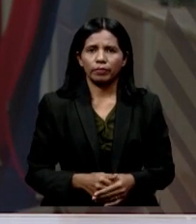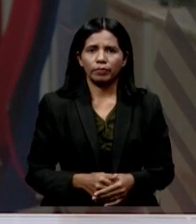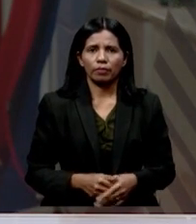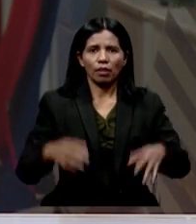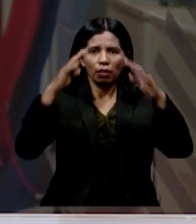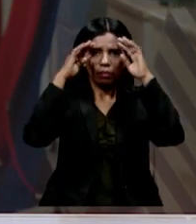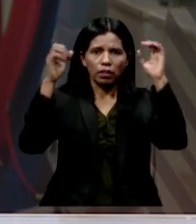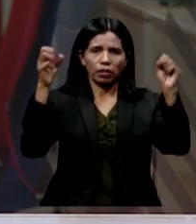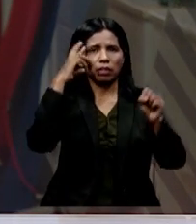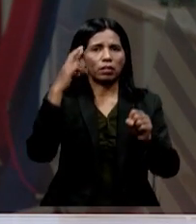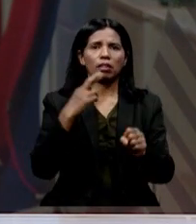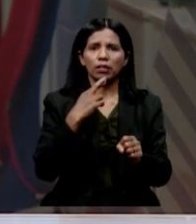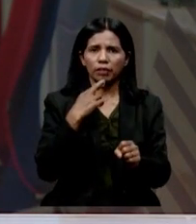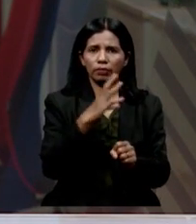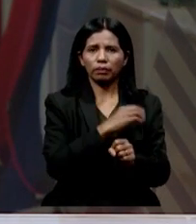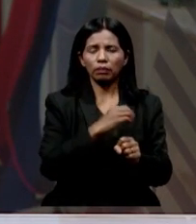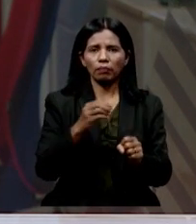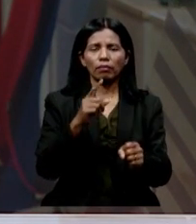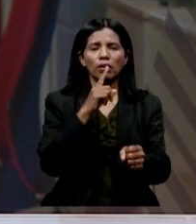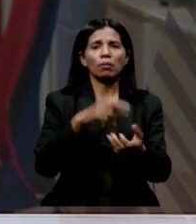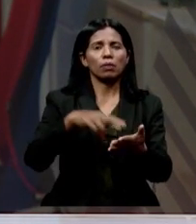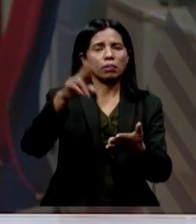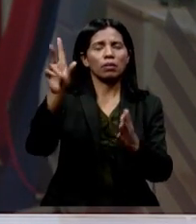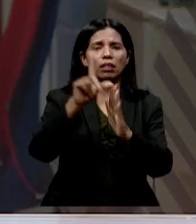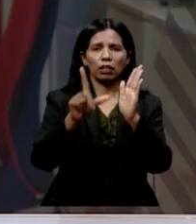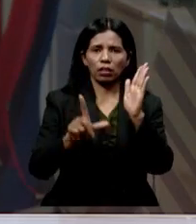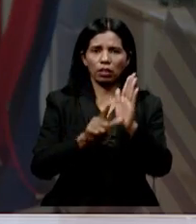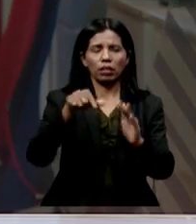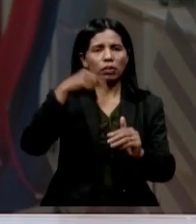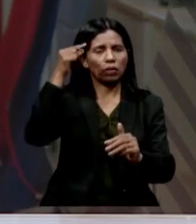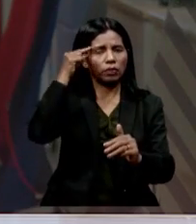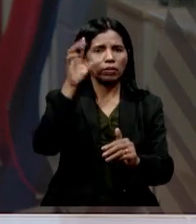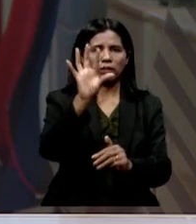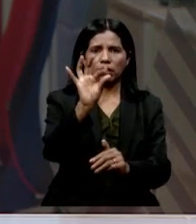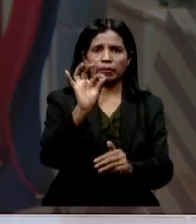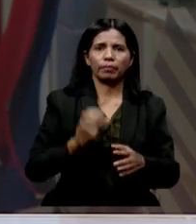Președintele Republicii Azer Amzort promulgă decretul organic de guvernul Dasie.